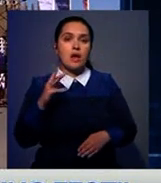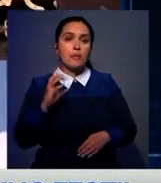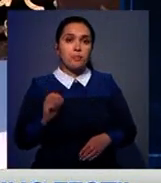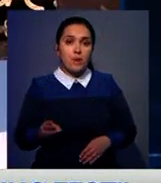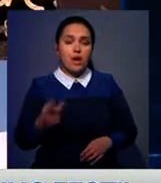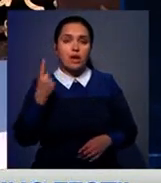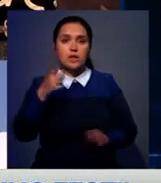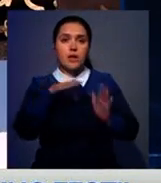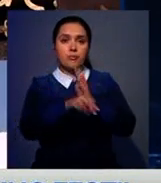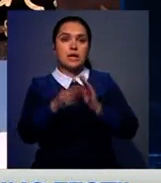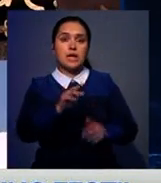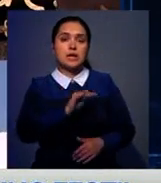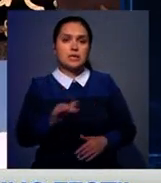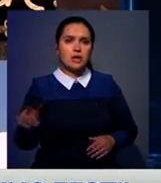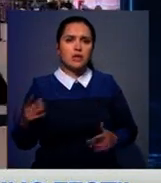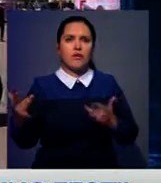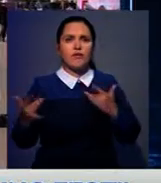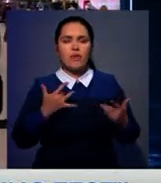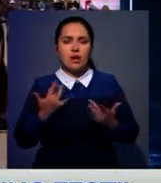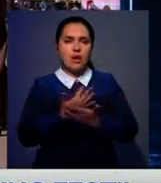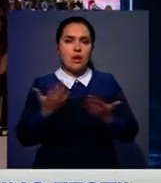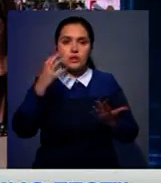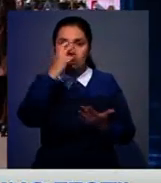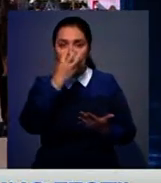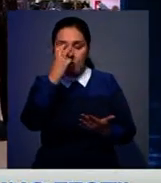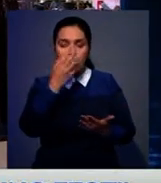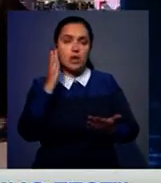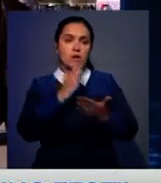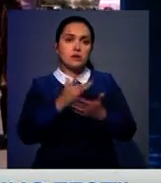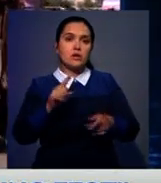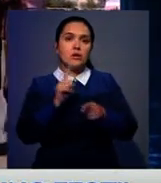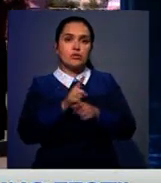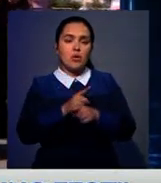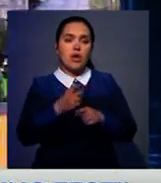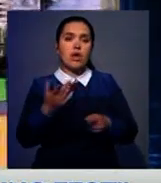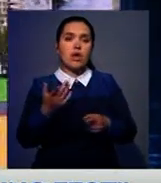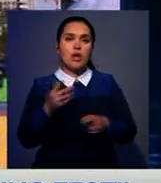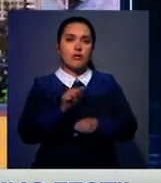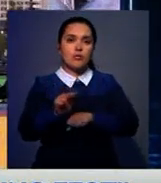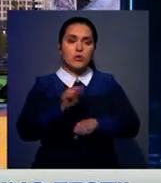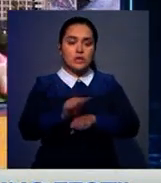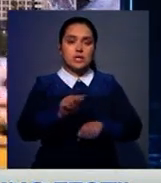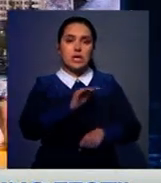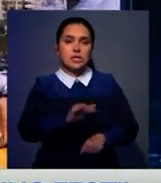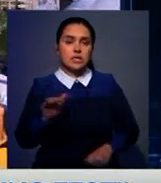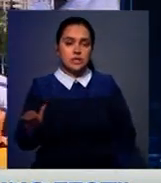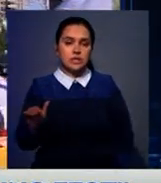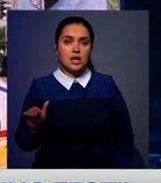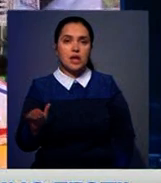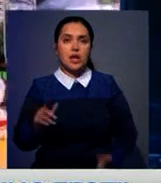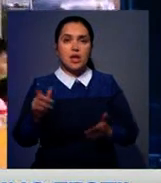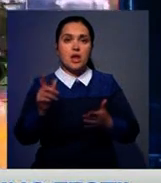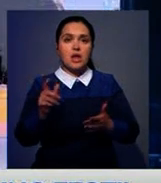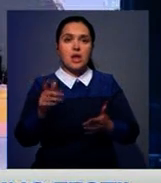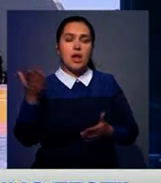из них предназначен для детей. Там выступают акробаты, жонглеры, циркачи на ходулях, сказочные батыры учат малышей бороться. Кстати, в степи это